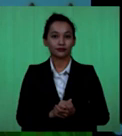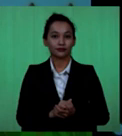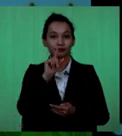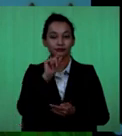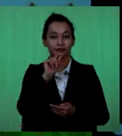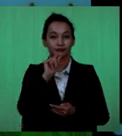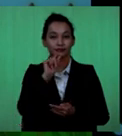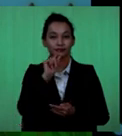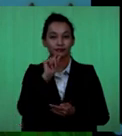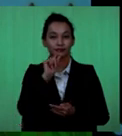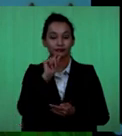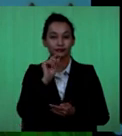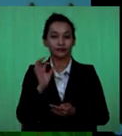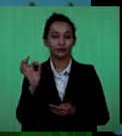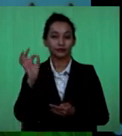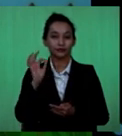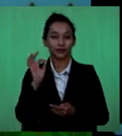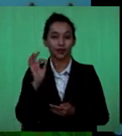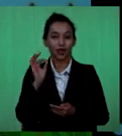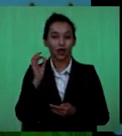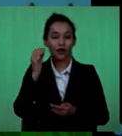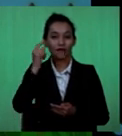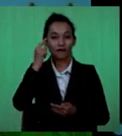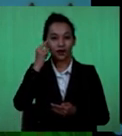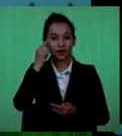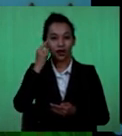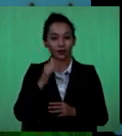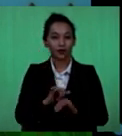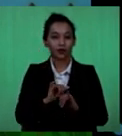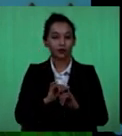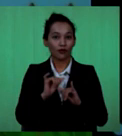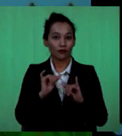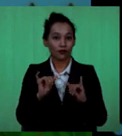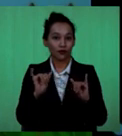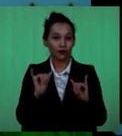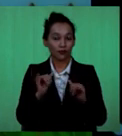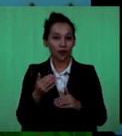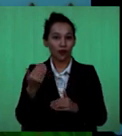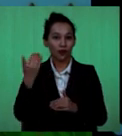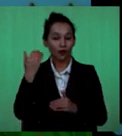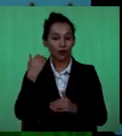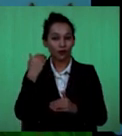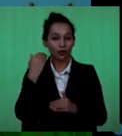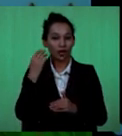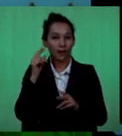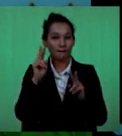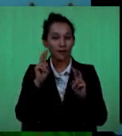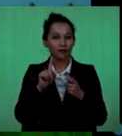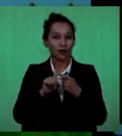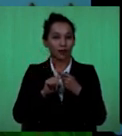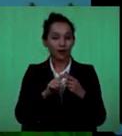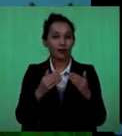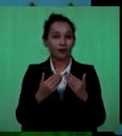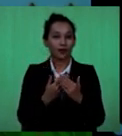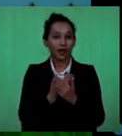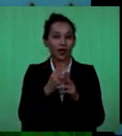Demak, qaldirg'och haqidagi fikrlarimizni uyg'unlashtirgan holda, oldingi mavzu bilan bog'lagan holda bugungi yangi